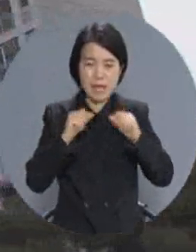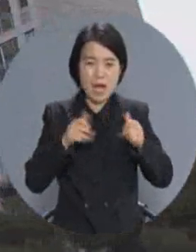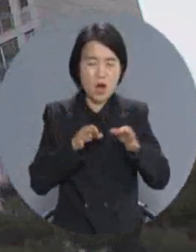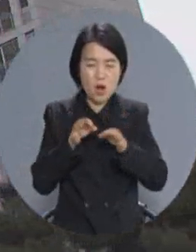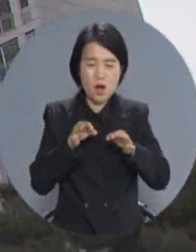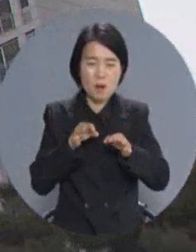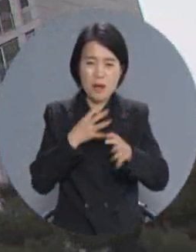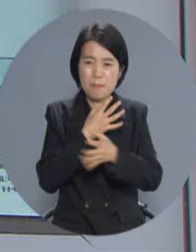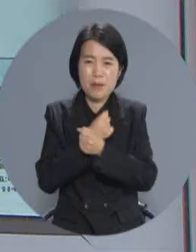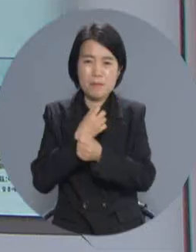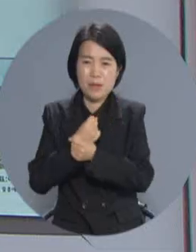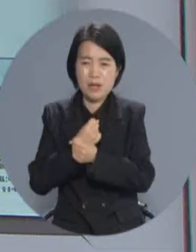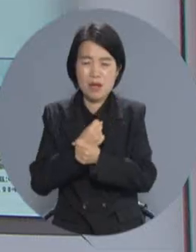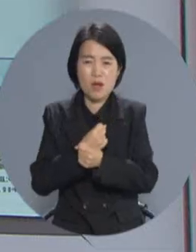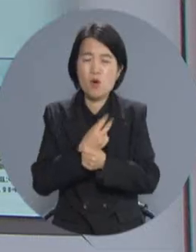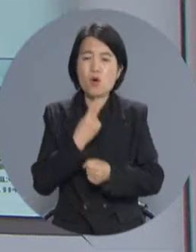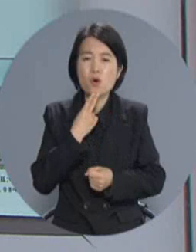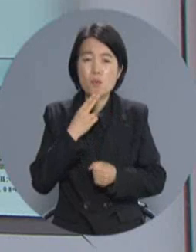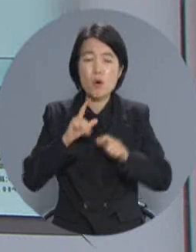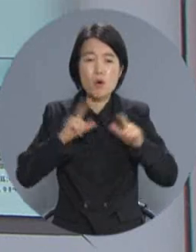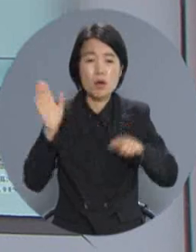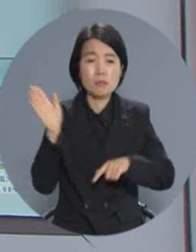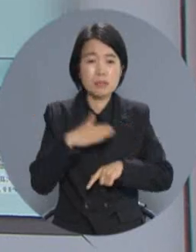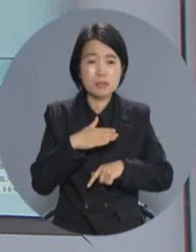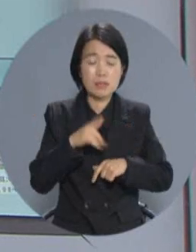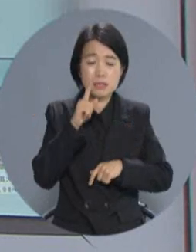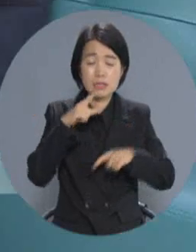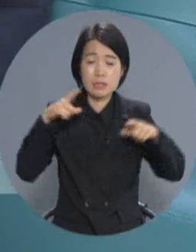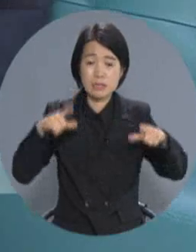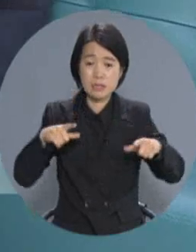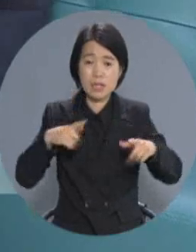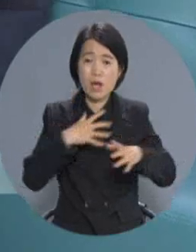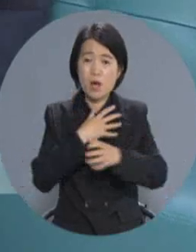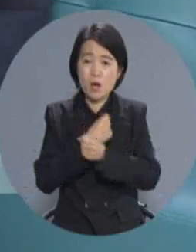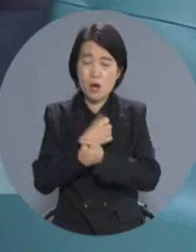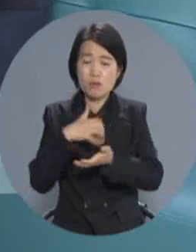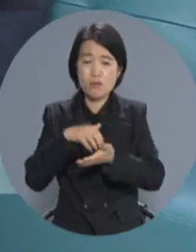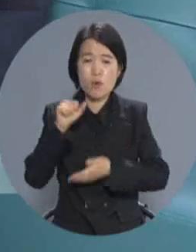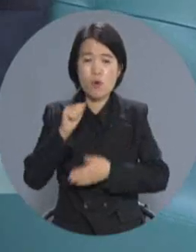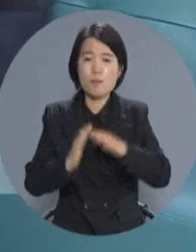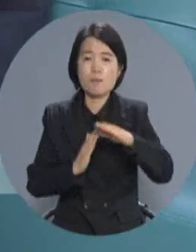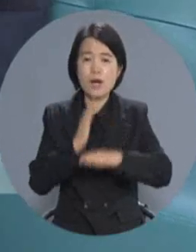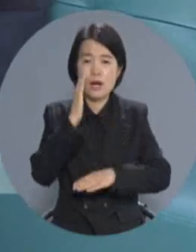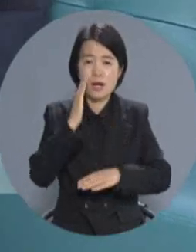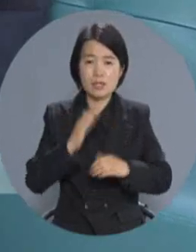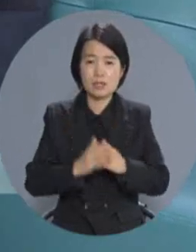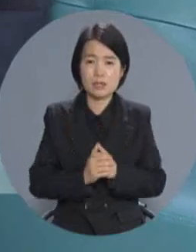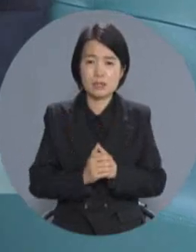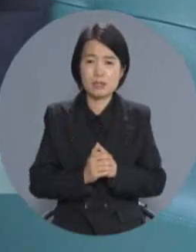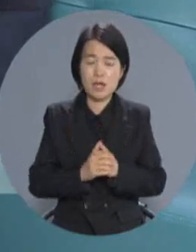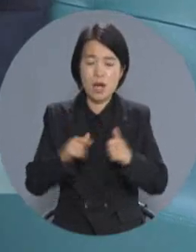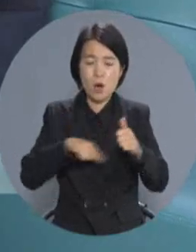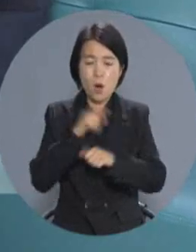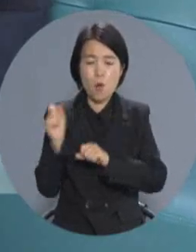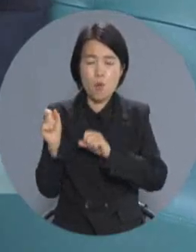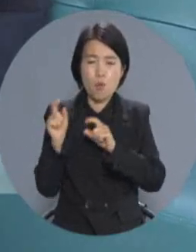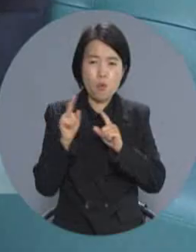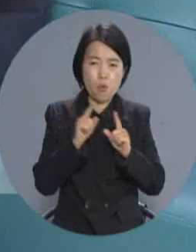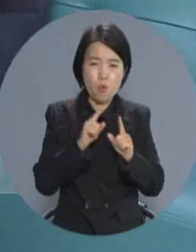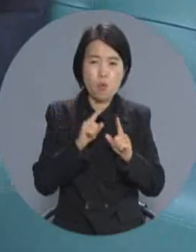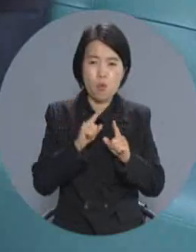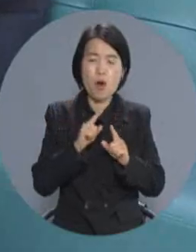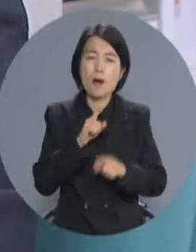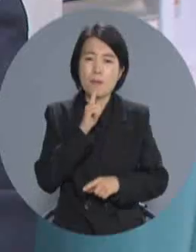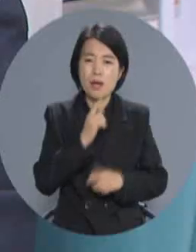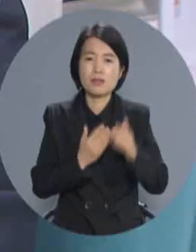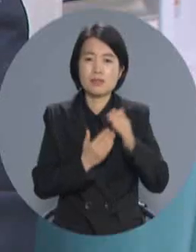거래가 뜸했습니다. 하지만 올해 들어 한 개 단지에서만 거래가 50건 넘게 이루어지는 등 숨통이 트였다는 목소리가